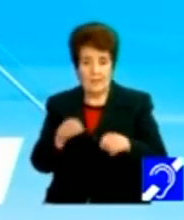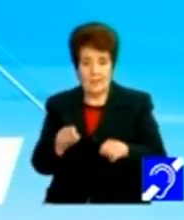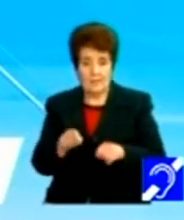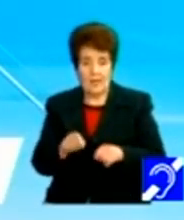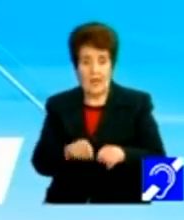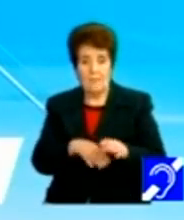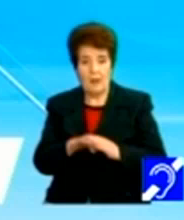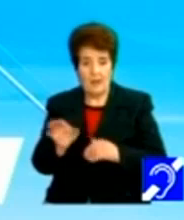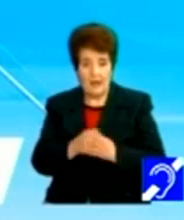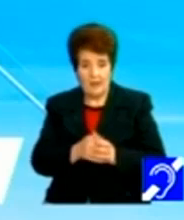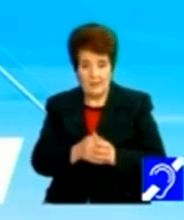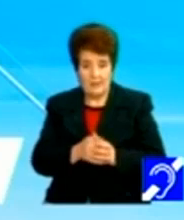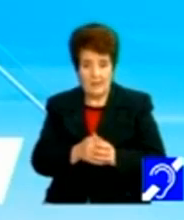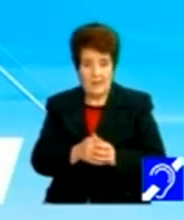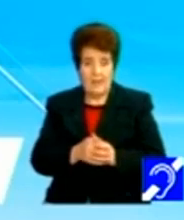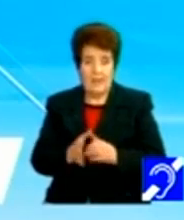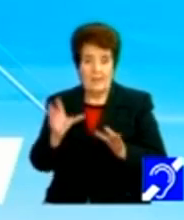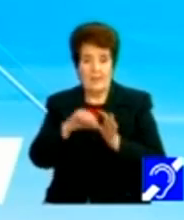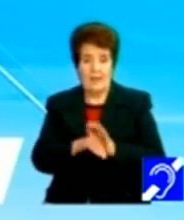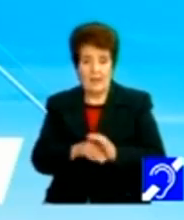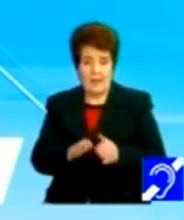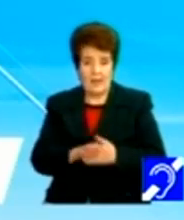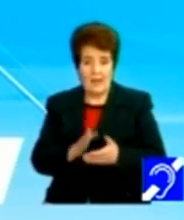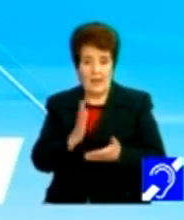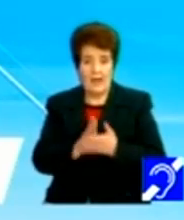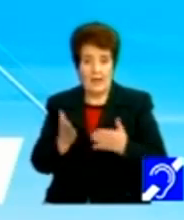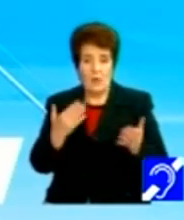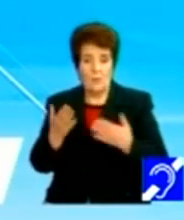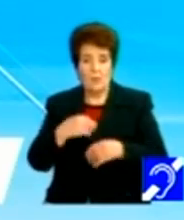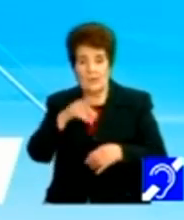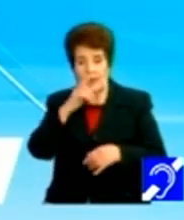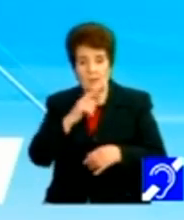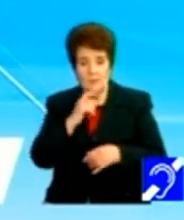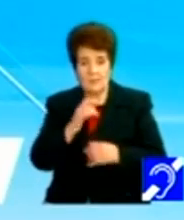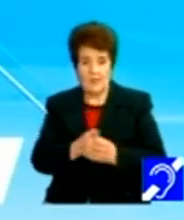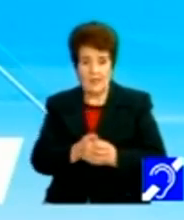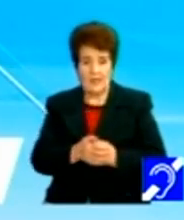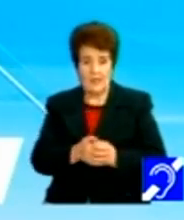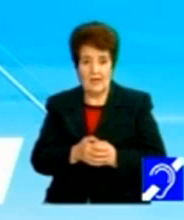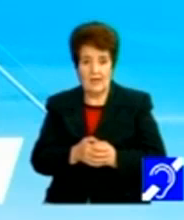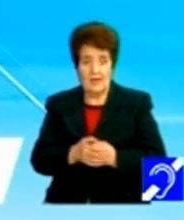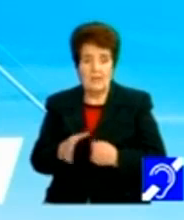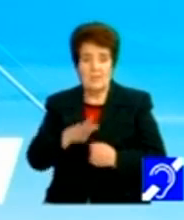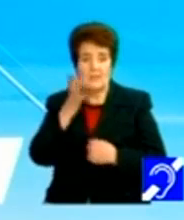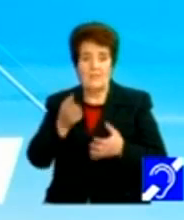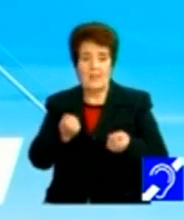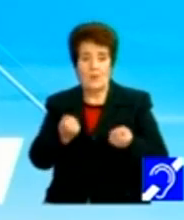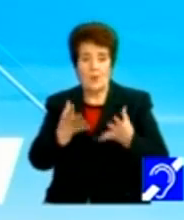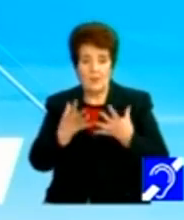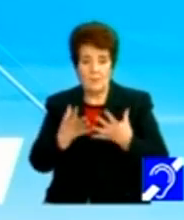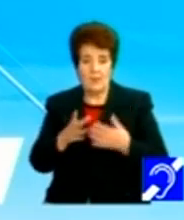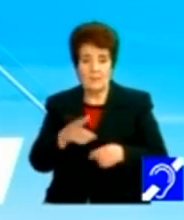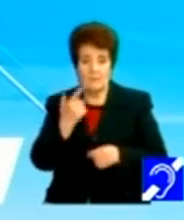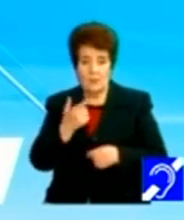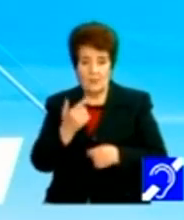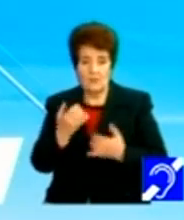dumnealor. În general, domnul Țicu are o abordare pe care eu nu o înțeleg și sper vreodată să fie lămurită. Pe toți îi vorbește